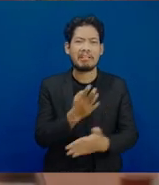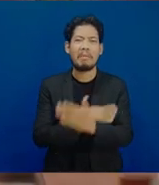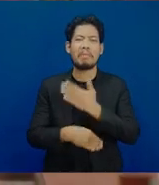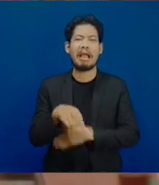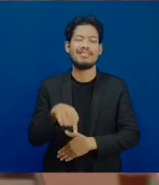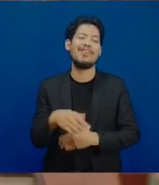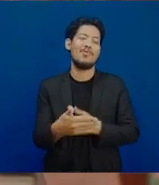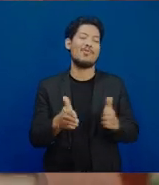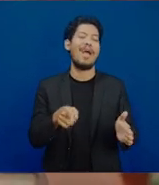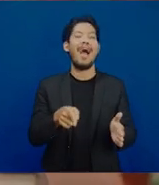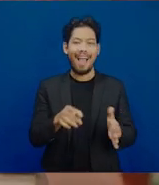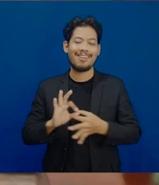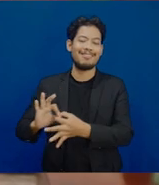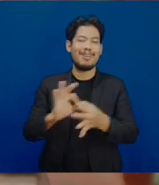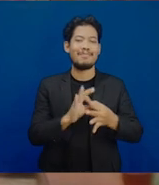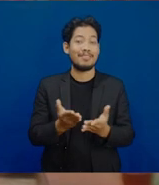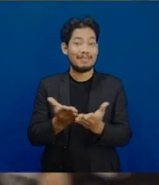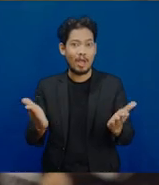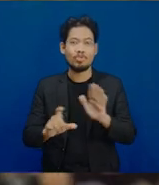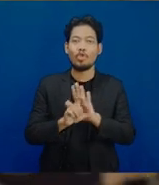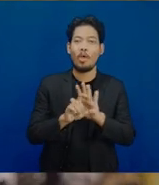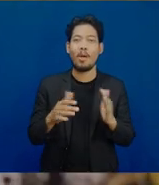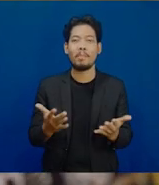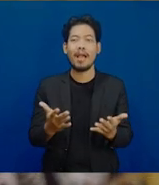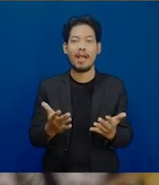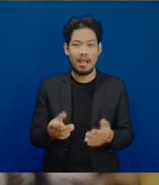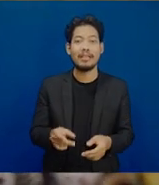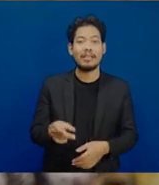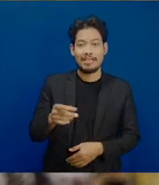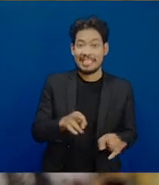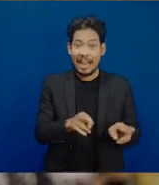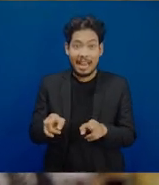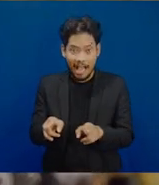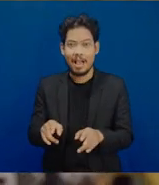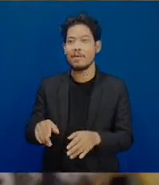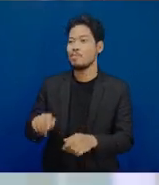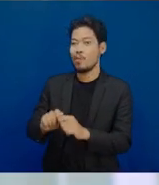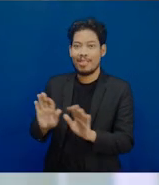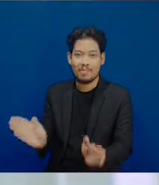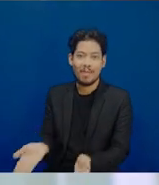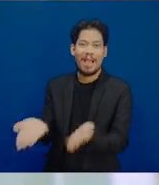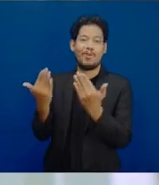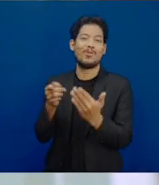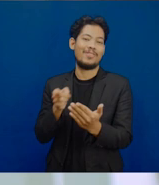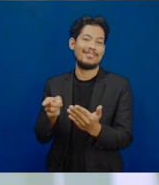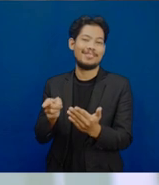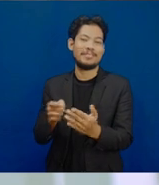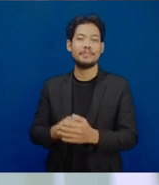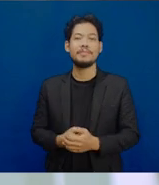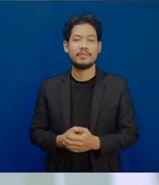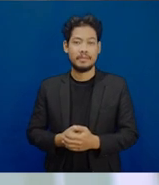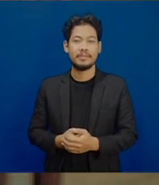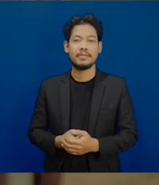disabilitas dalam ruang-ruang partisipasi publik seperti pada proses perencanaan maupun penganggaran pembangunan.